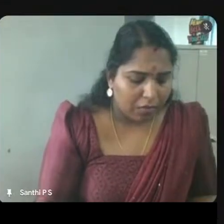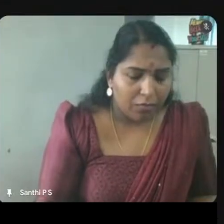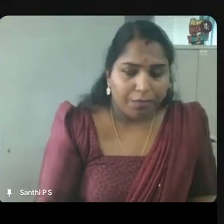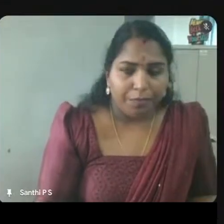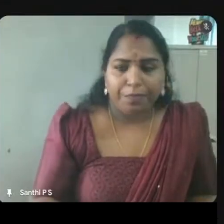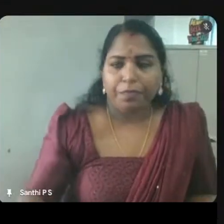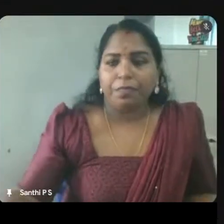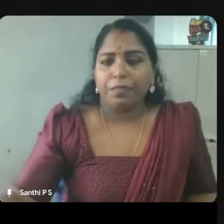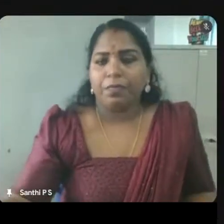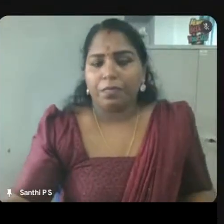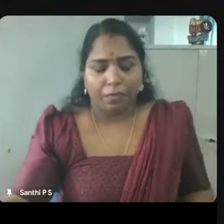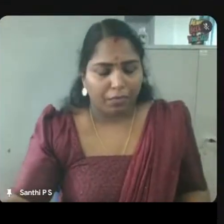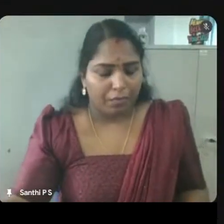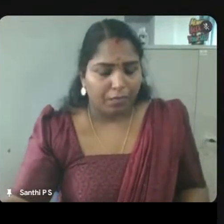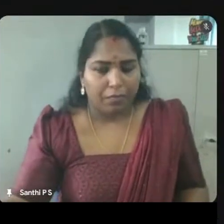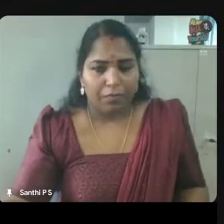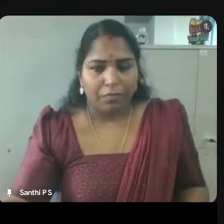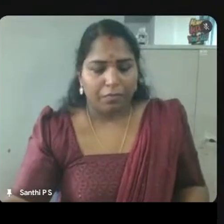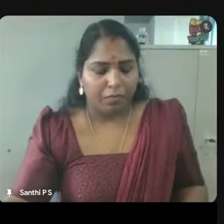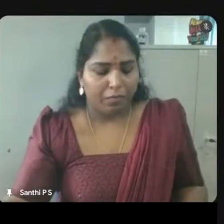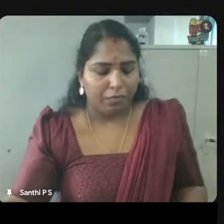ചാറ്റ് ബോക്സിൽ ഒരു ചോദ്യം ചോദിച്ചിട്ടുണ്ടായിരുന്നു.